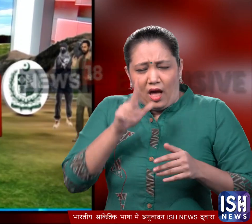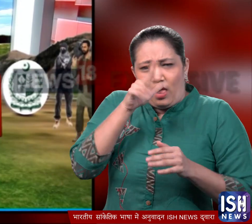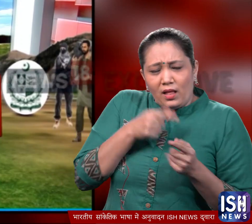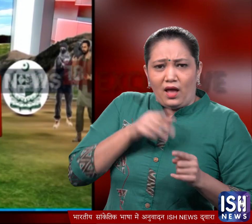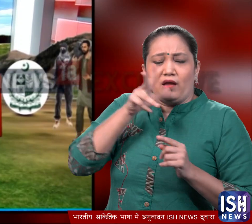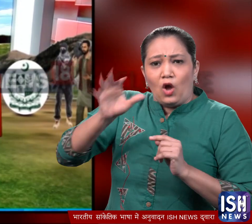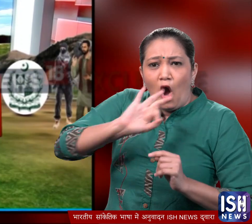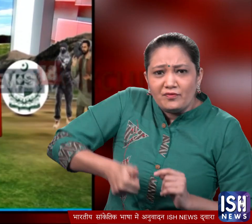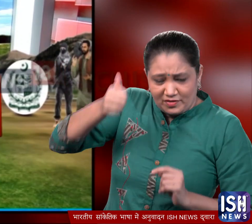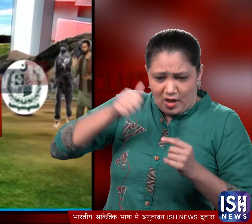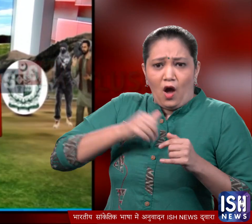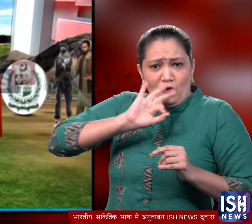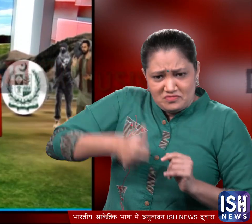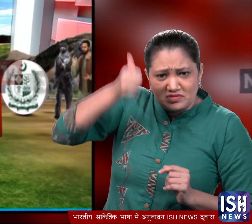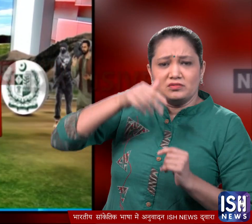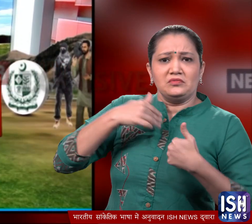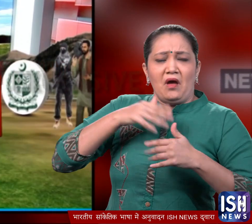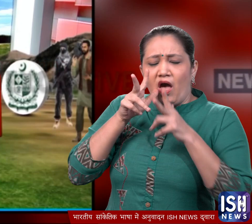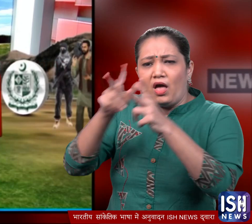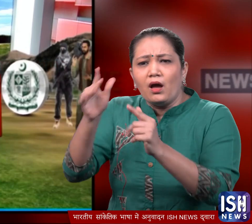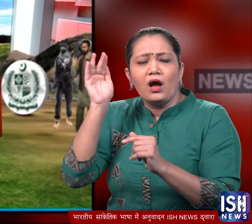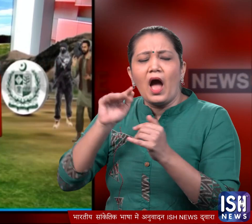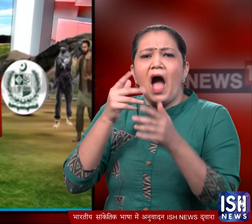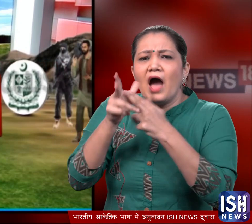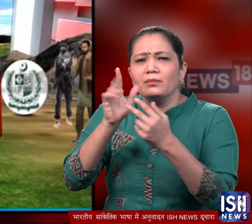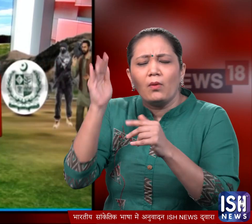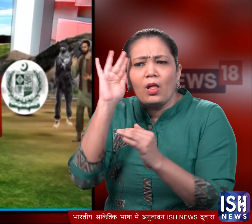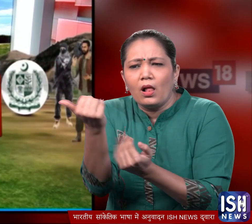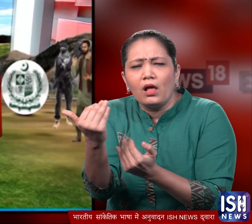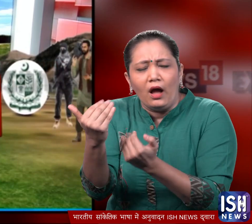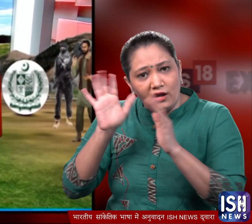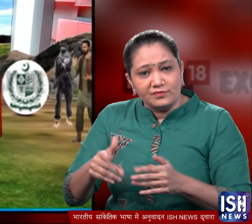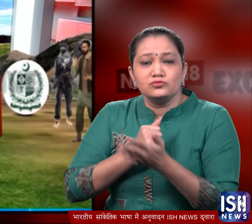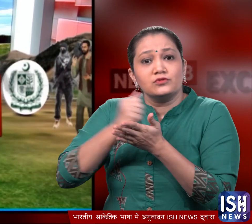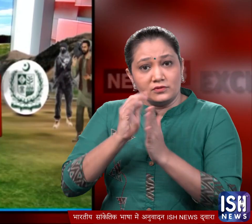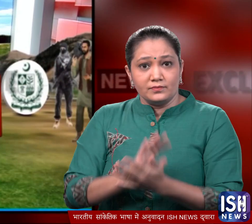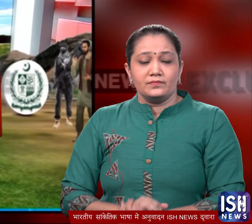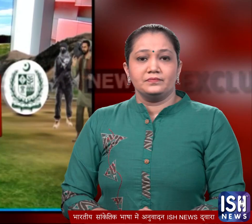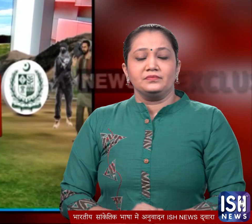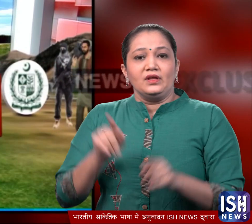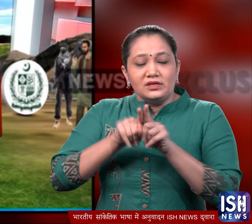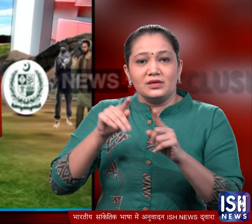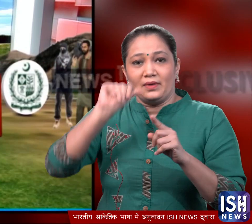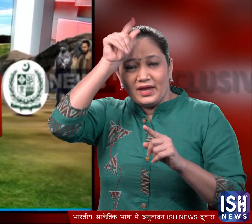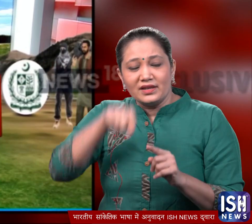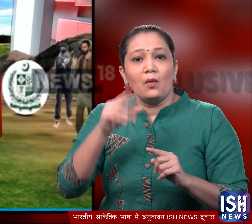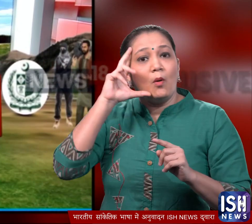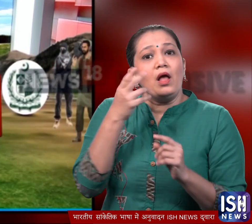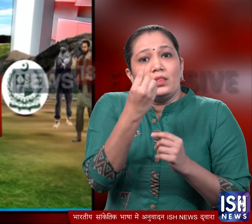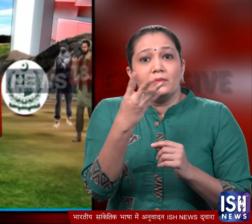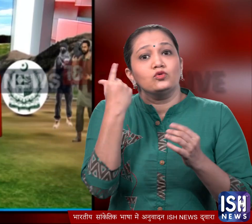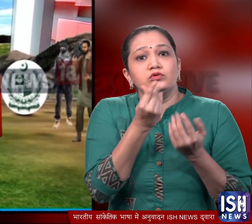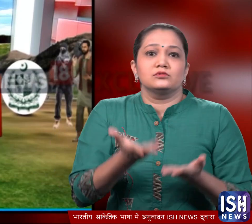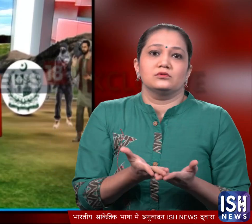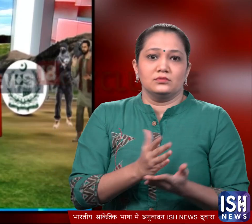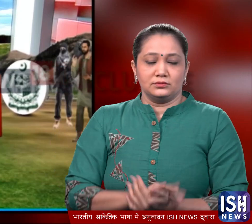खुफिया एजेंसियों के बड़े अधिकारी बनकर उनसे सेना की गतिविधियों की जानकारी हासिल करने की कोशिश की जा रही है। इसके लिए भारतीय मोबाइल नंबरों